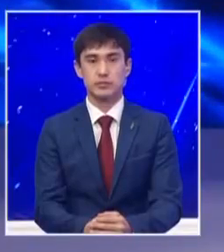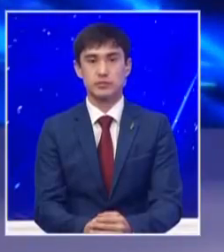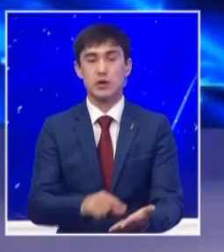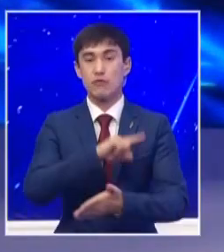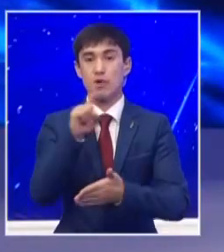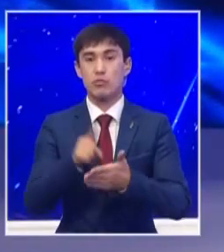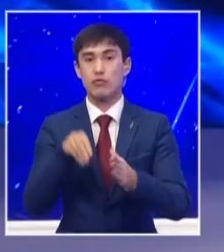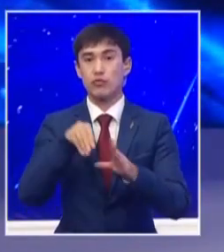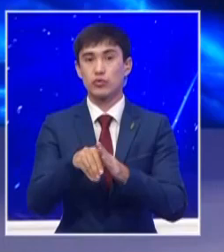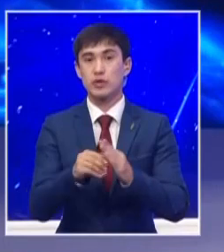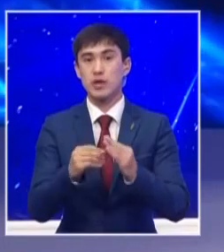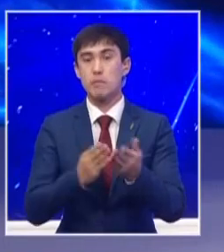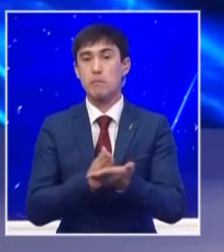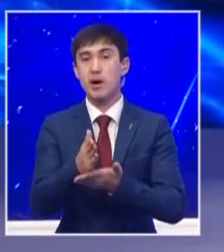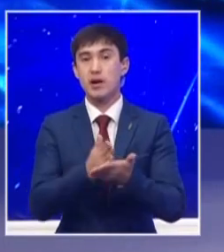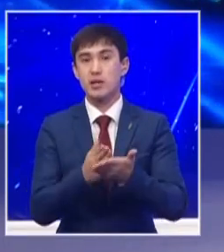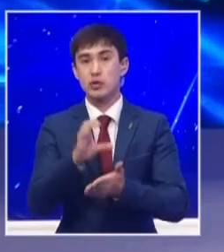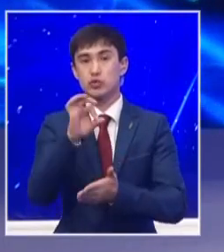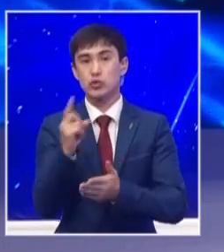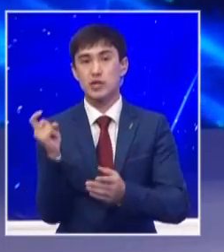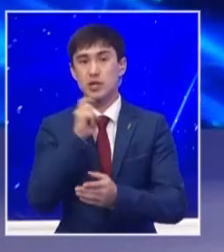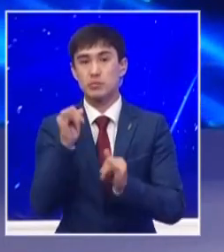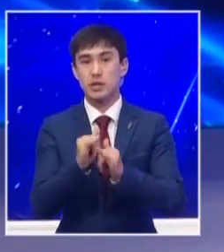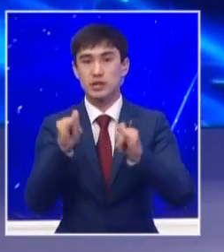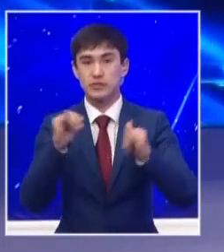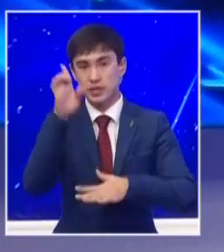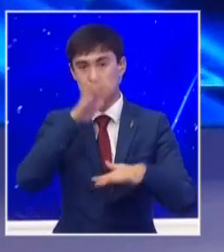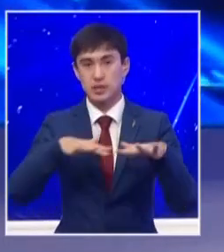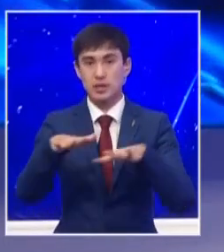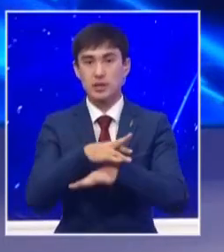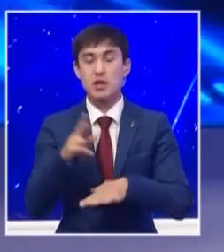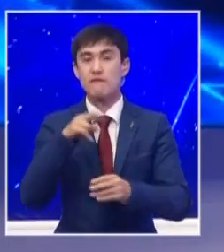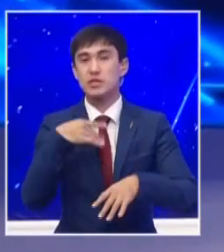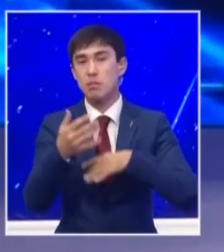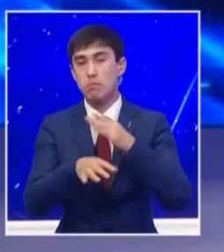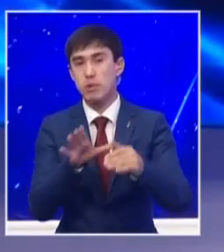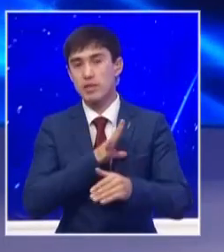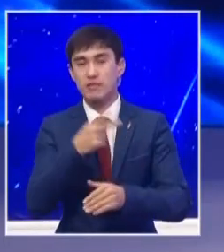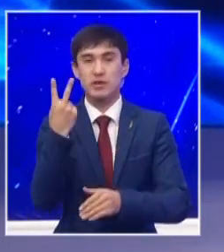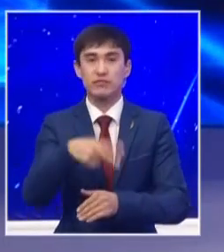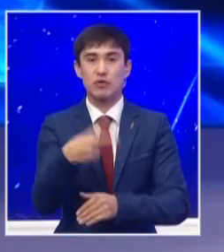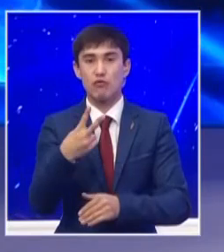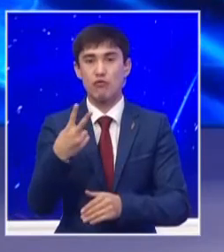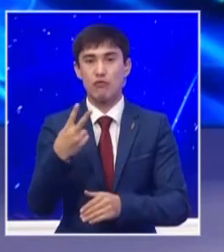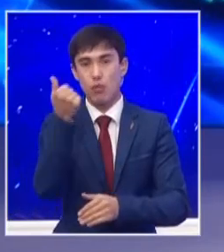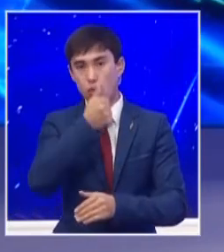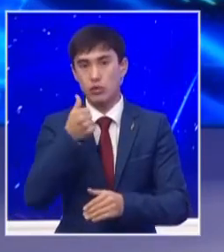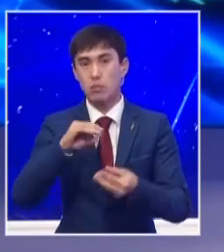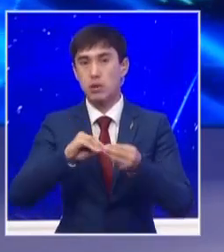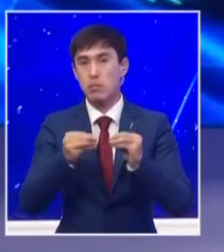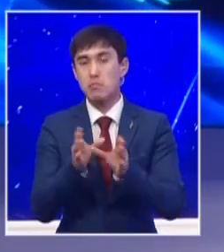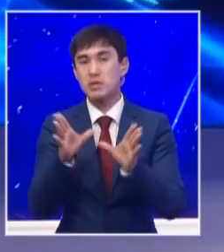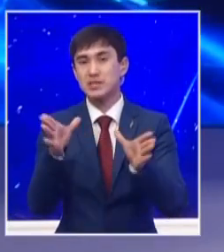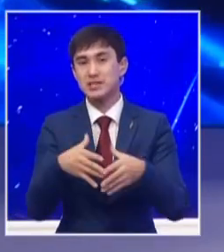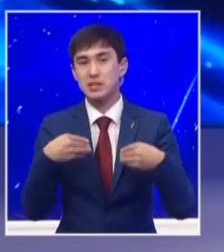вопросы внутренней и внешней политики социально-экономического развития страны январские события 2022